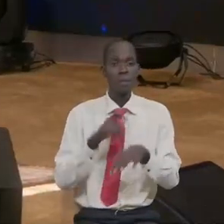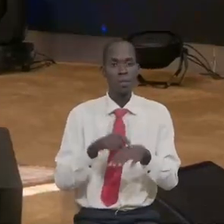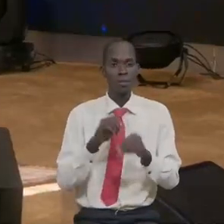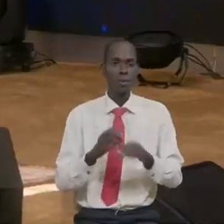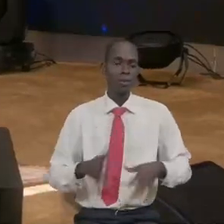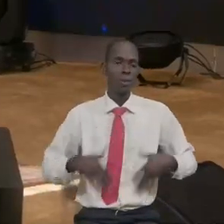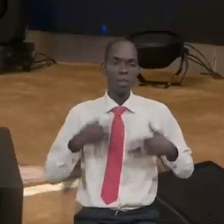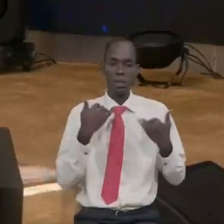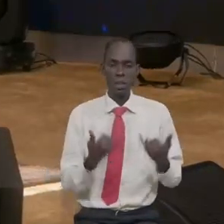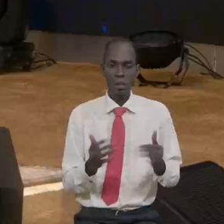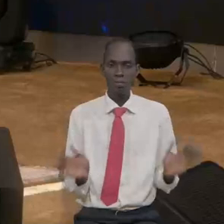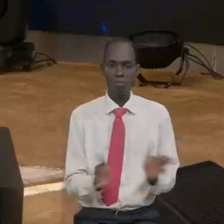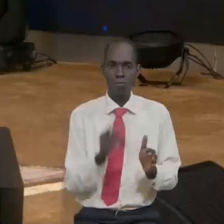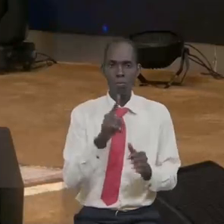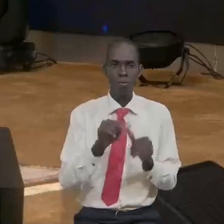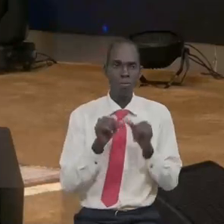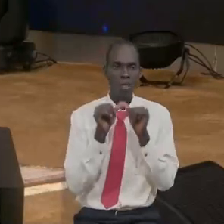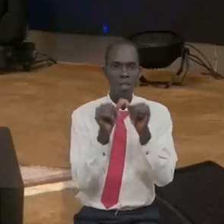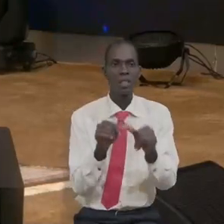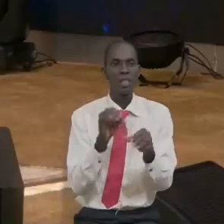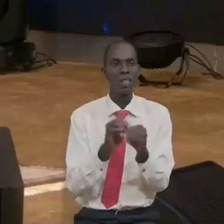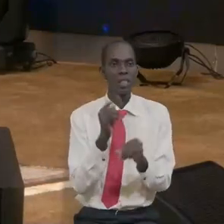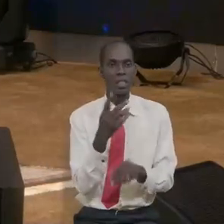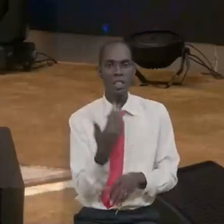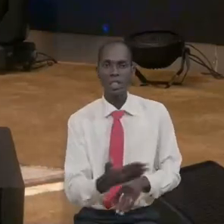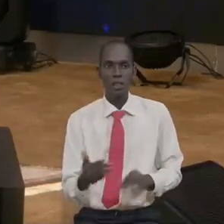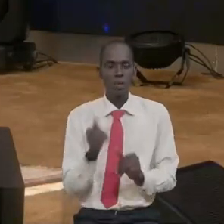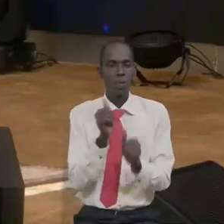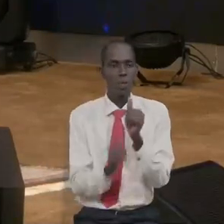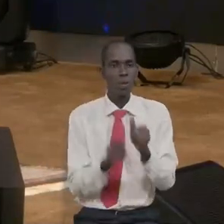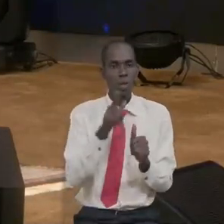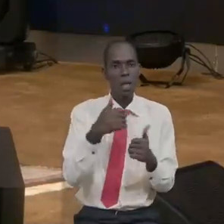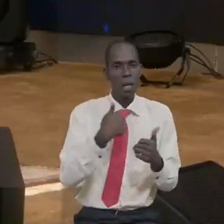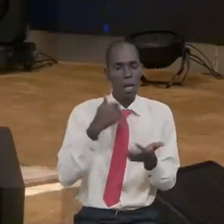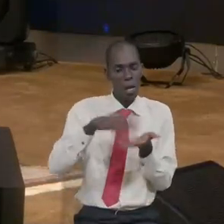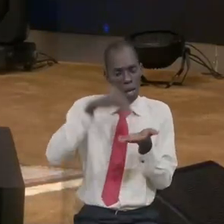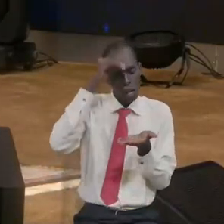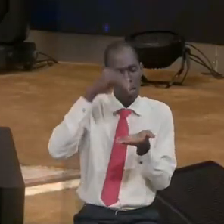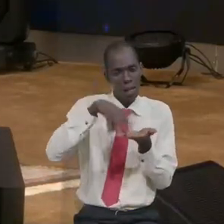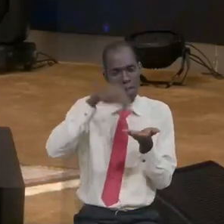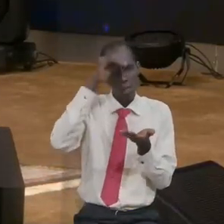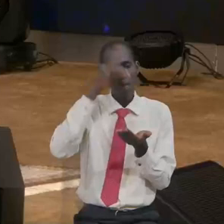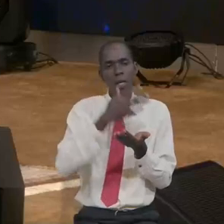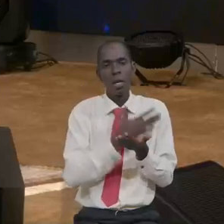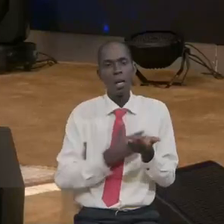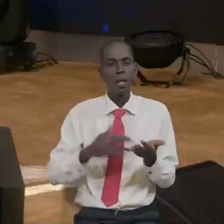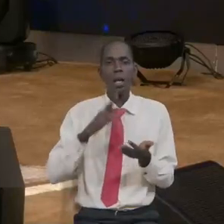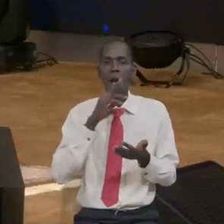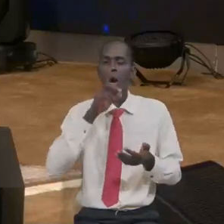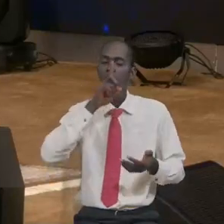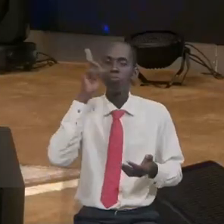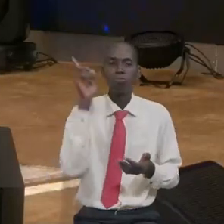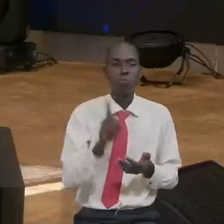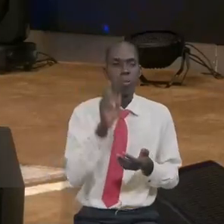toi demeure dans les choses que tu as apprises et reconnues certaines, sachant de